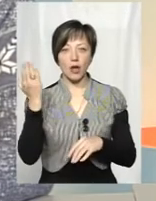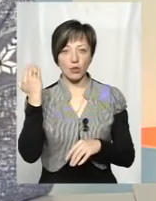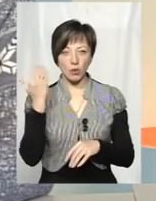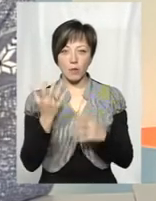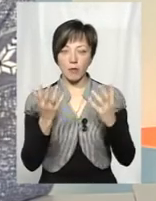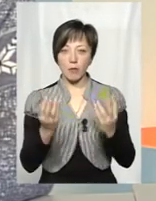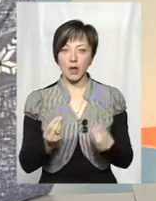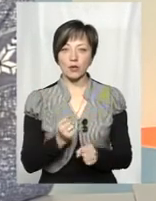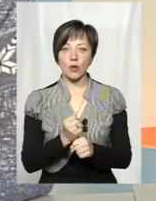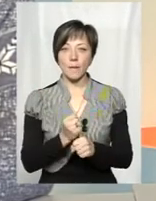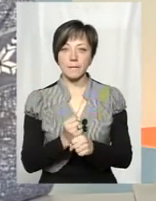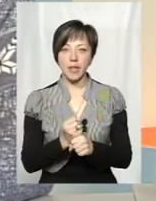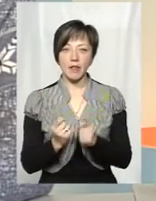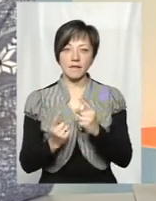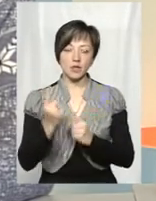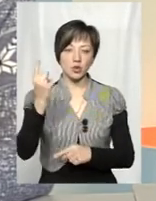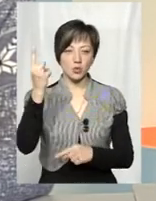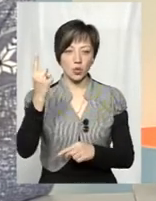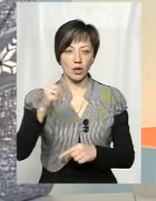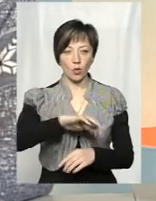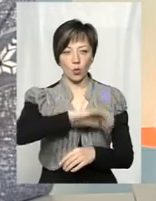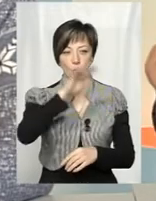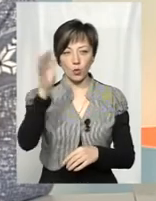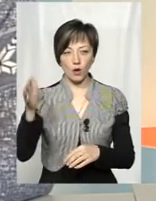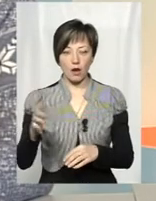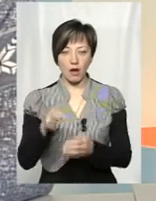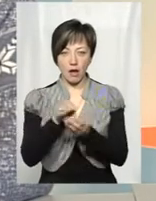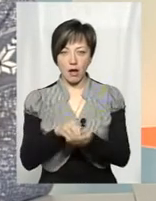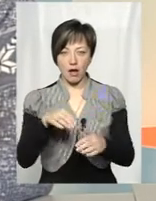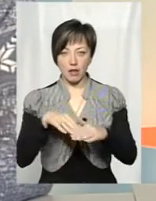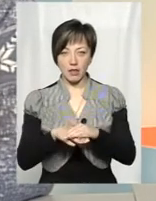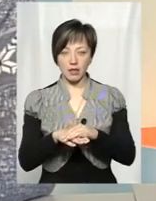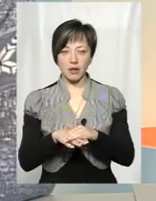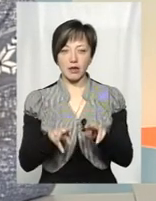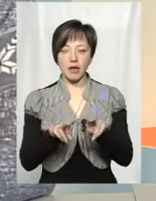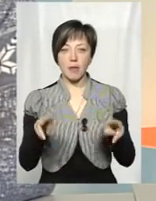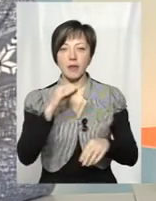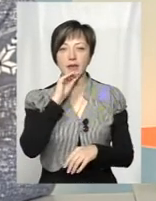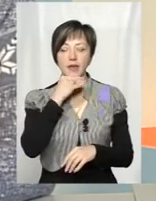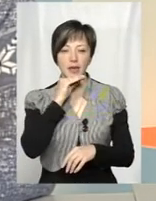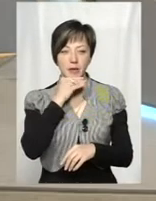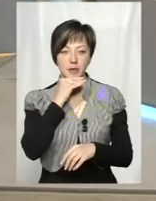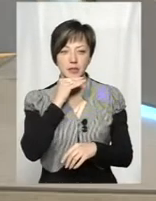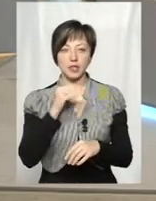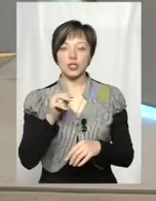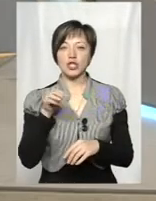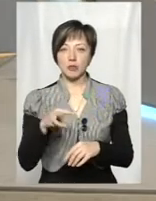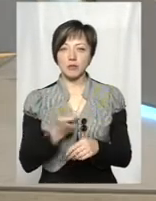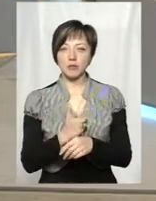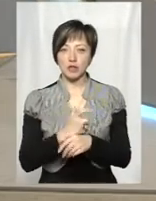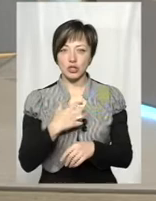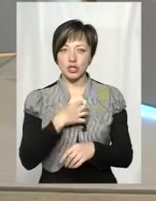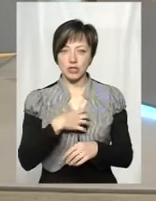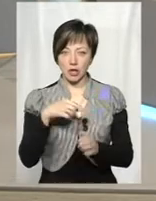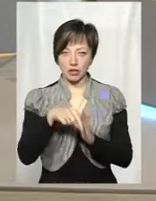момент. Робили високі кургани, як то в Єгипті. Тобто, робили... чим більше значення